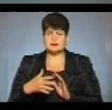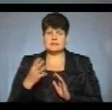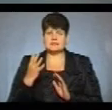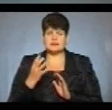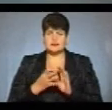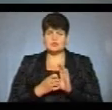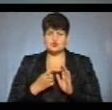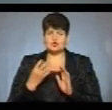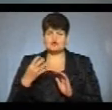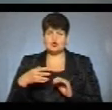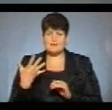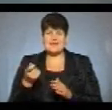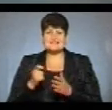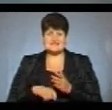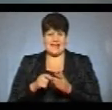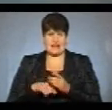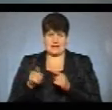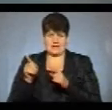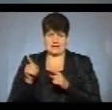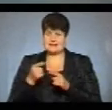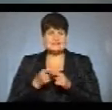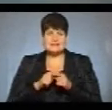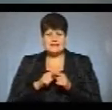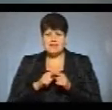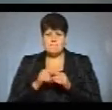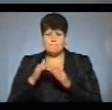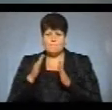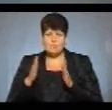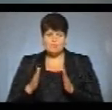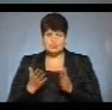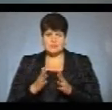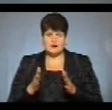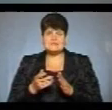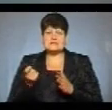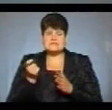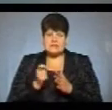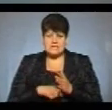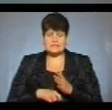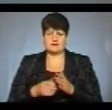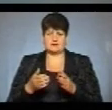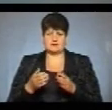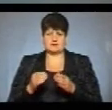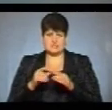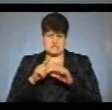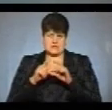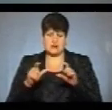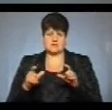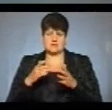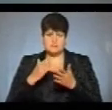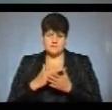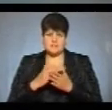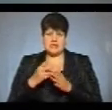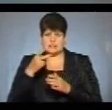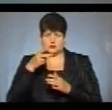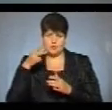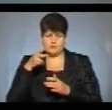4945 підстанцій закритих такі. Це не будка, це закрита трансформаторна підстанція. Які обладнання на другому